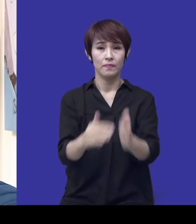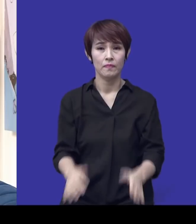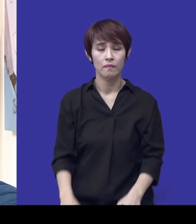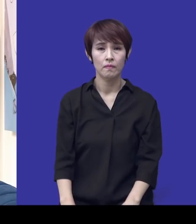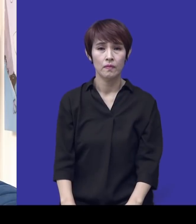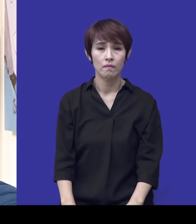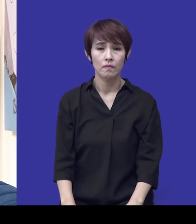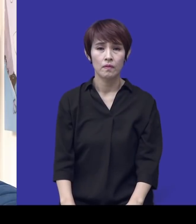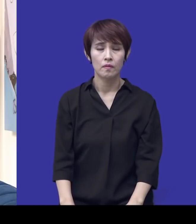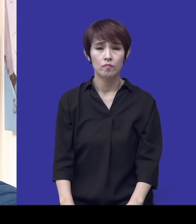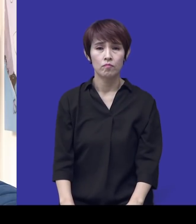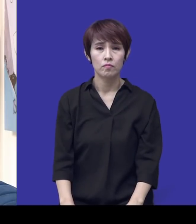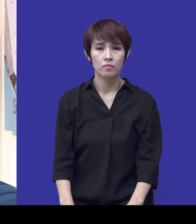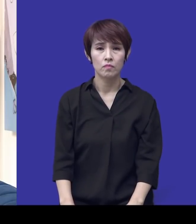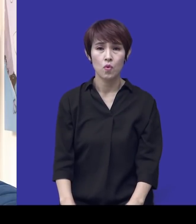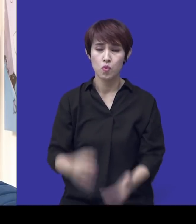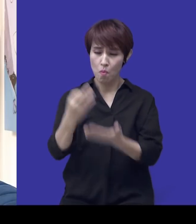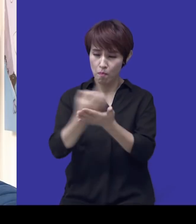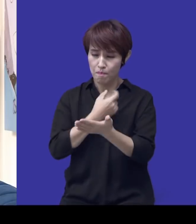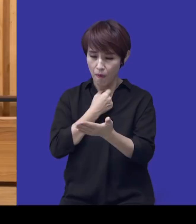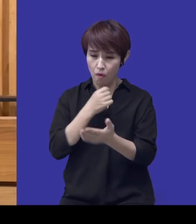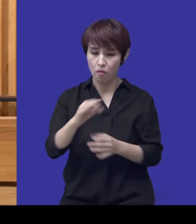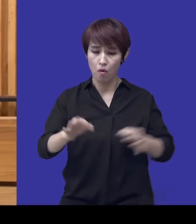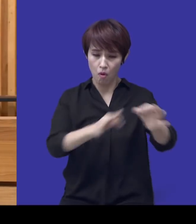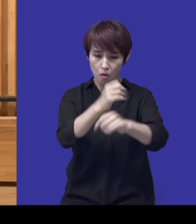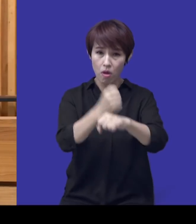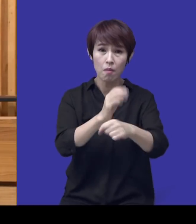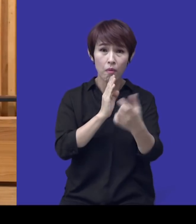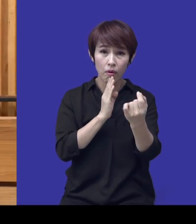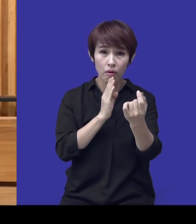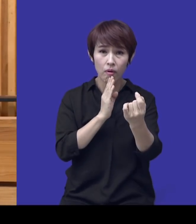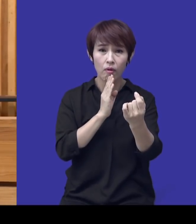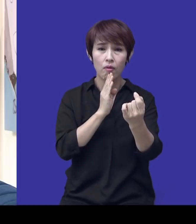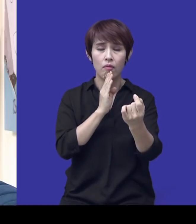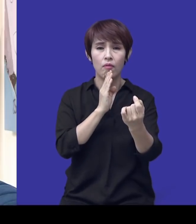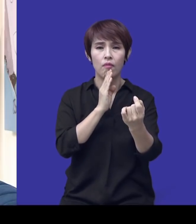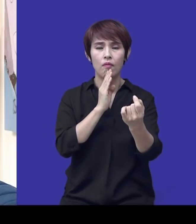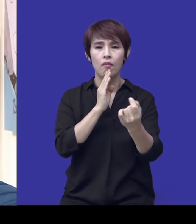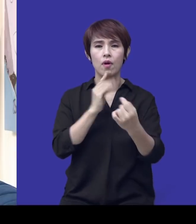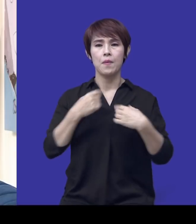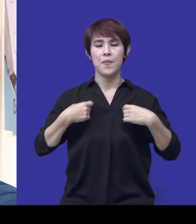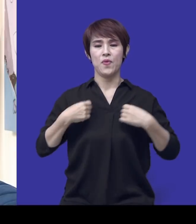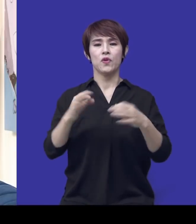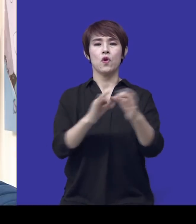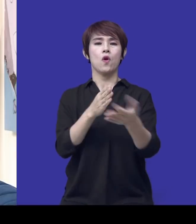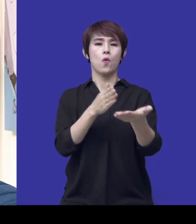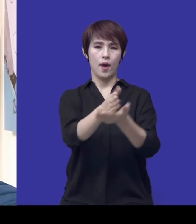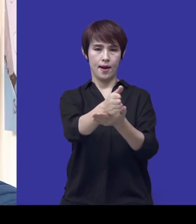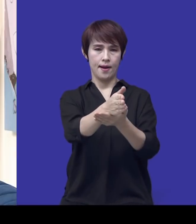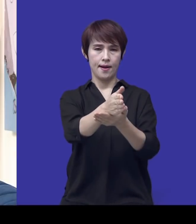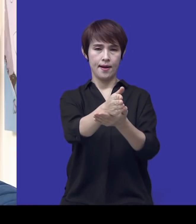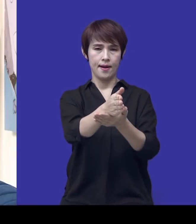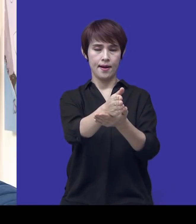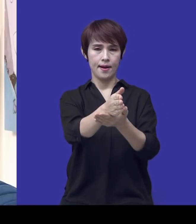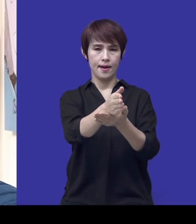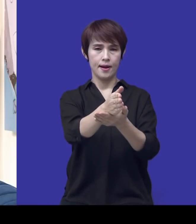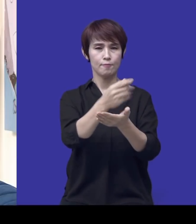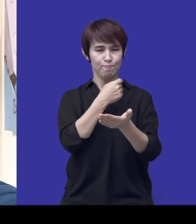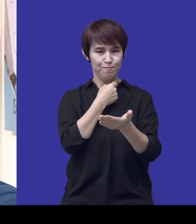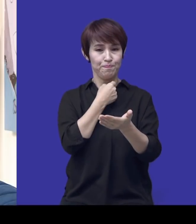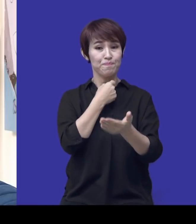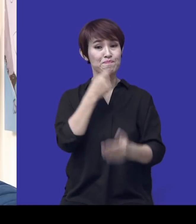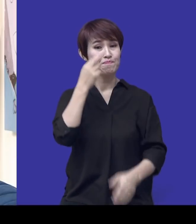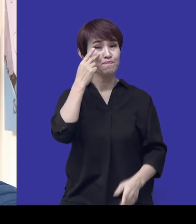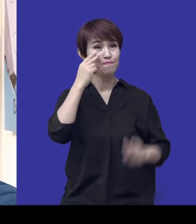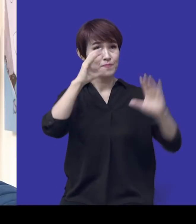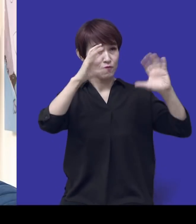이제 돈을 벌려면 경영을 해야 된다는 막연한 생각에 네. 패션 경영과를 찾았고 네. 미국에 이제